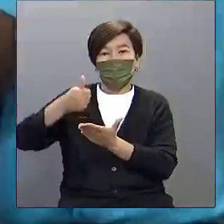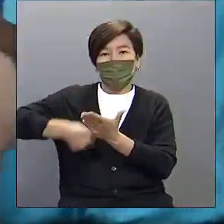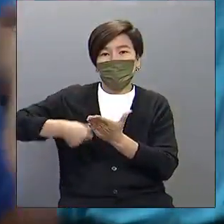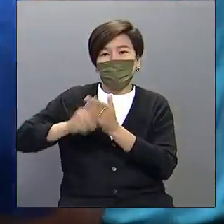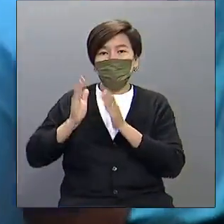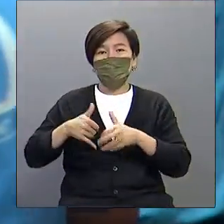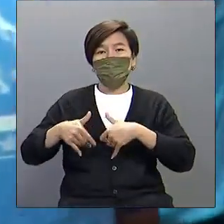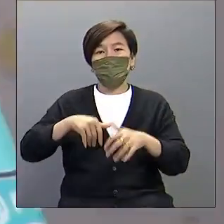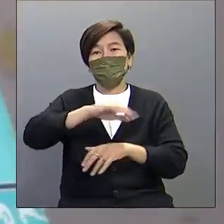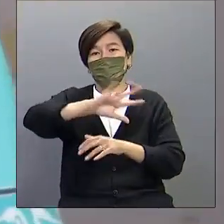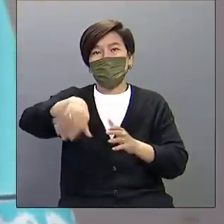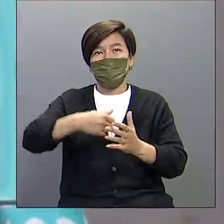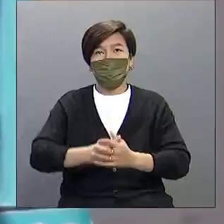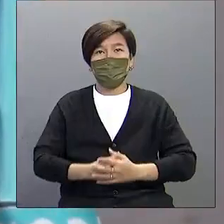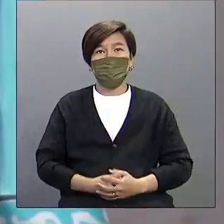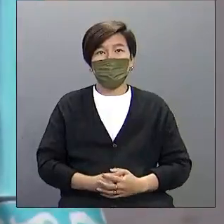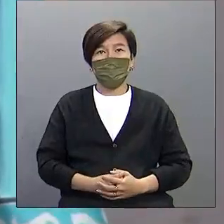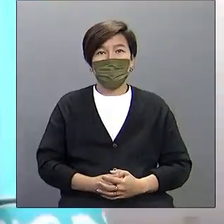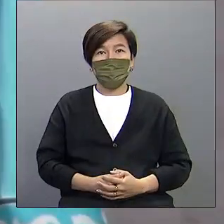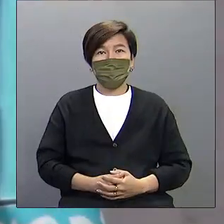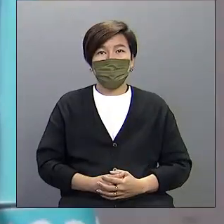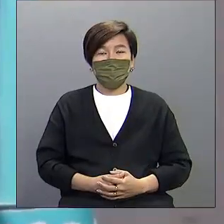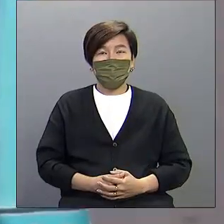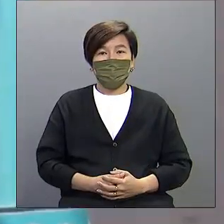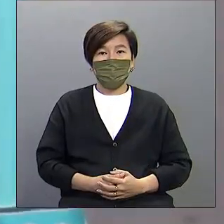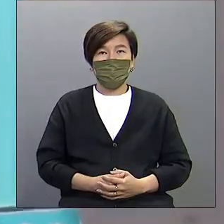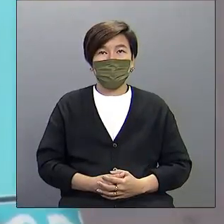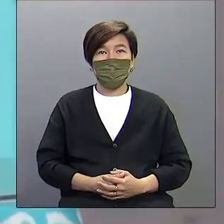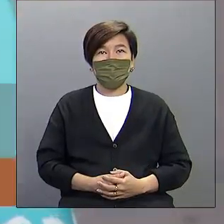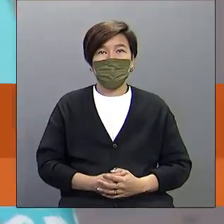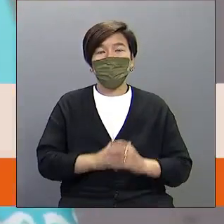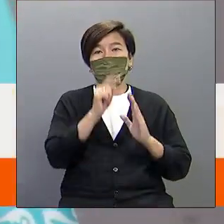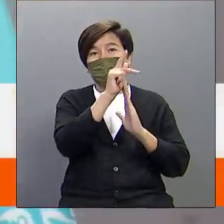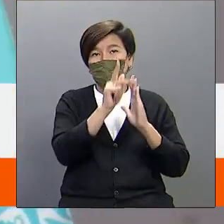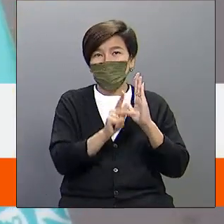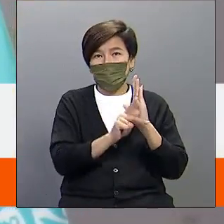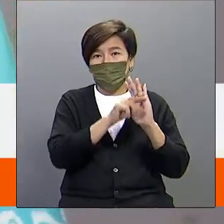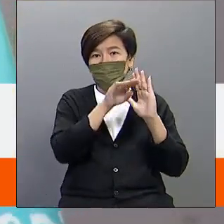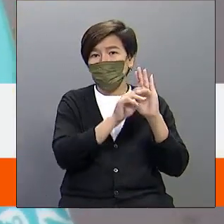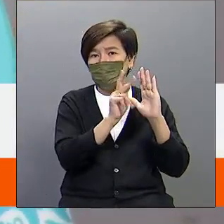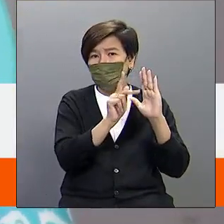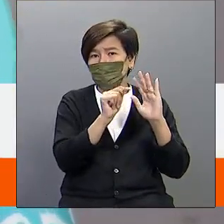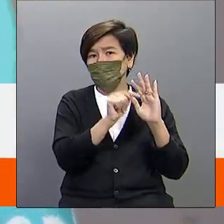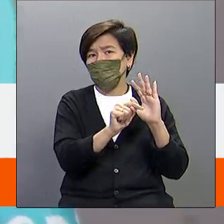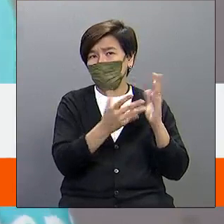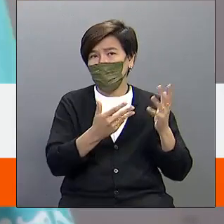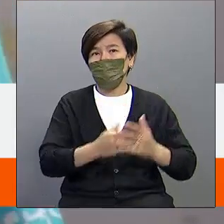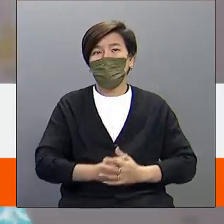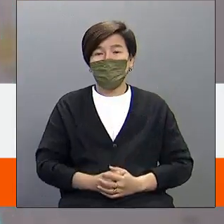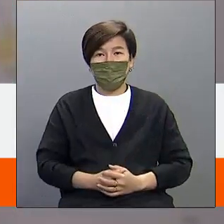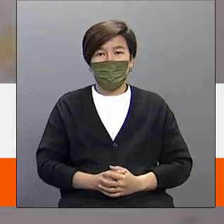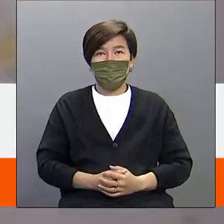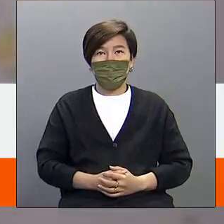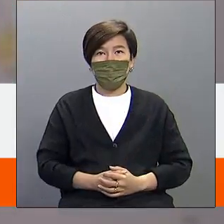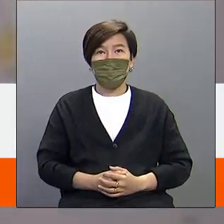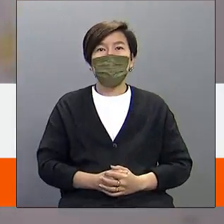ชนค่ะ ข้อกฎหมายทั้งข้อเท็จจริงที่เกิดขึ้นในกร